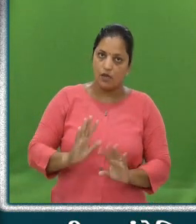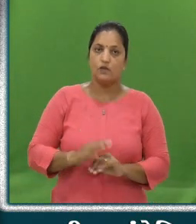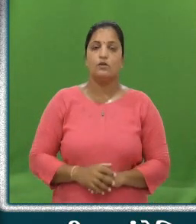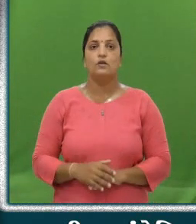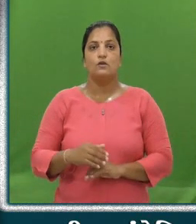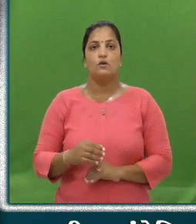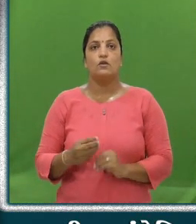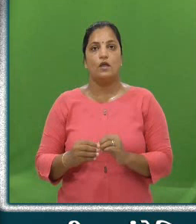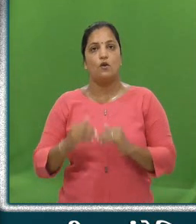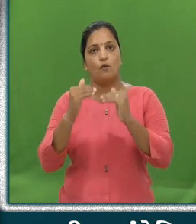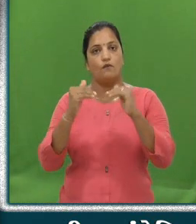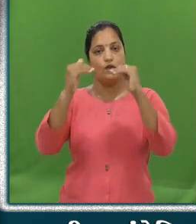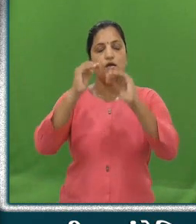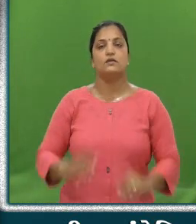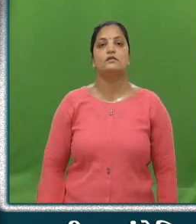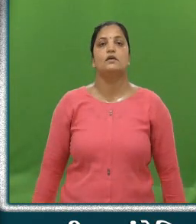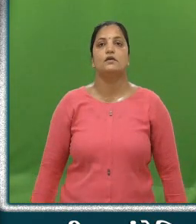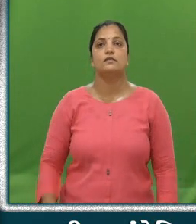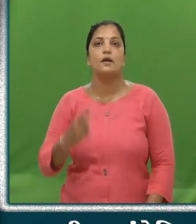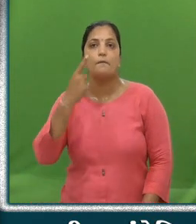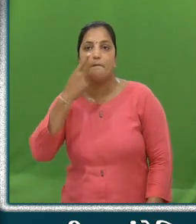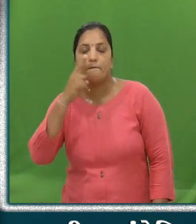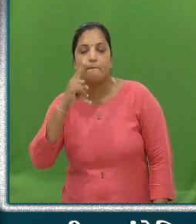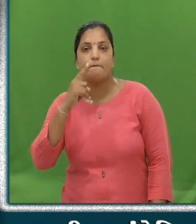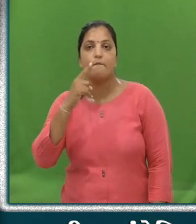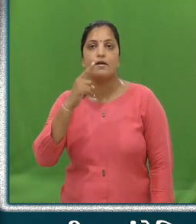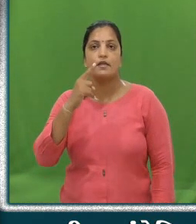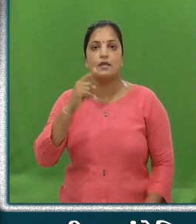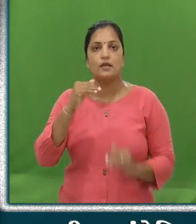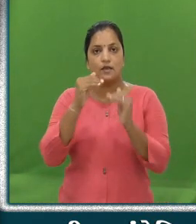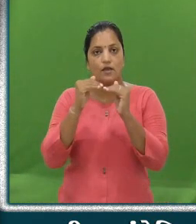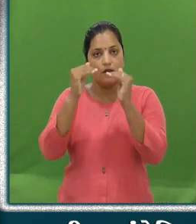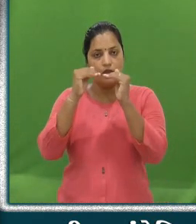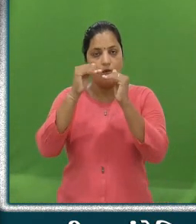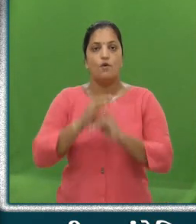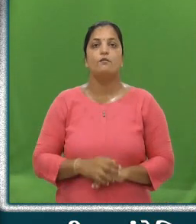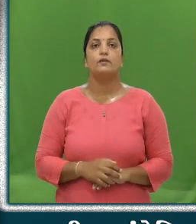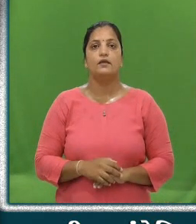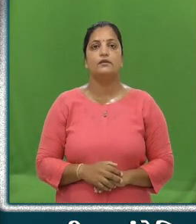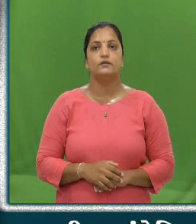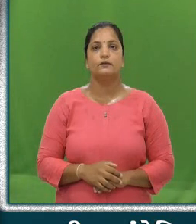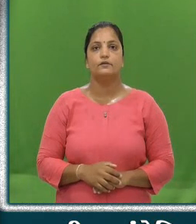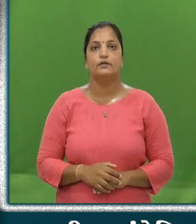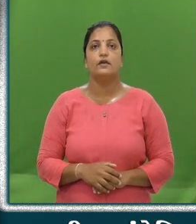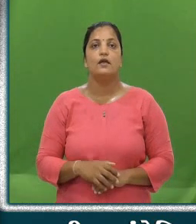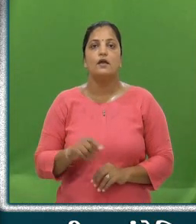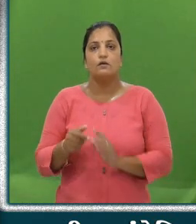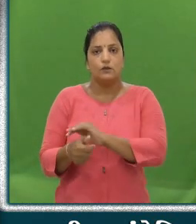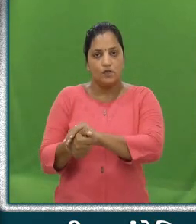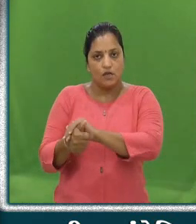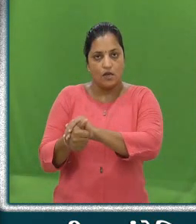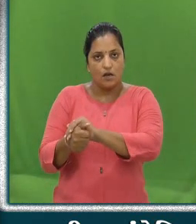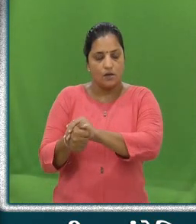થાય તો જે કહેવામાં આવે છે માદા તરીકે વિકાસ પામે છે એટલે કાચબાના ઈંડા